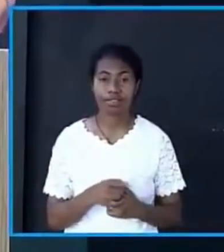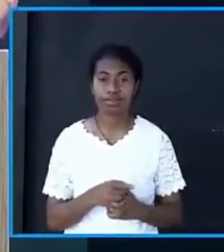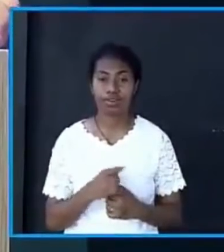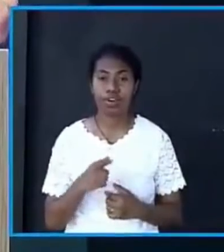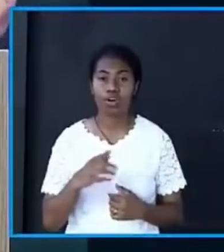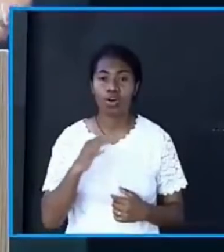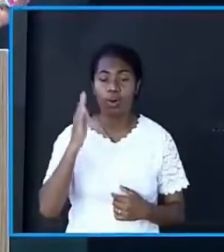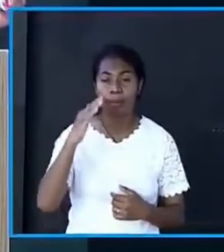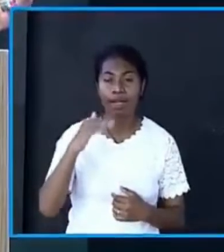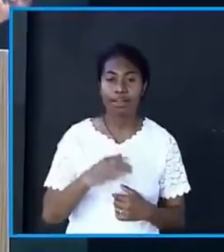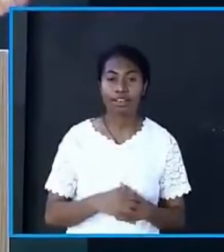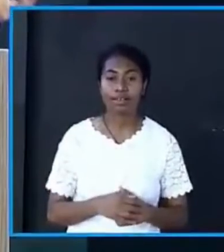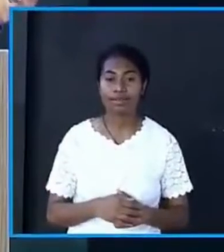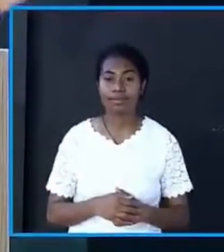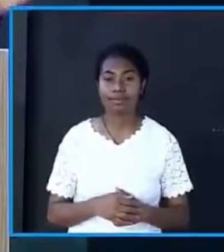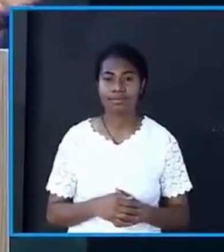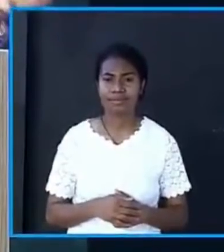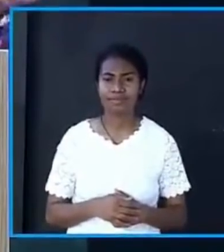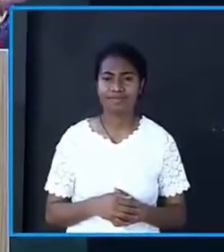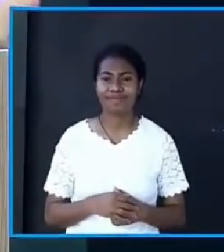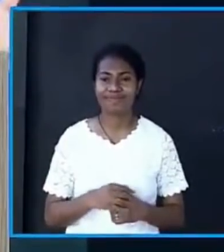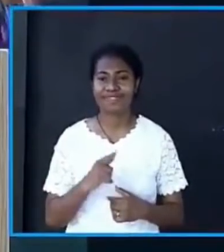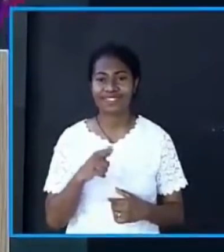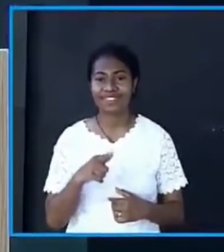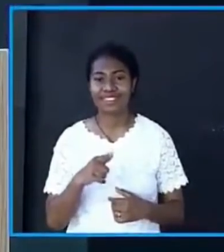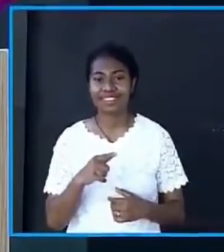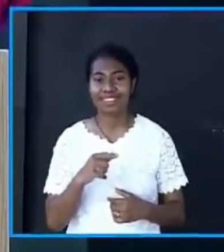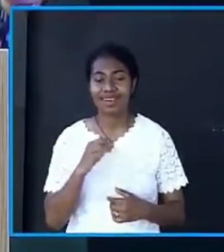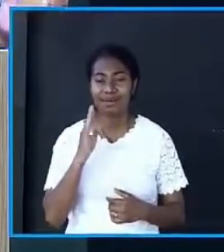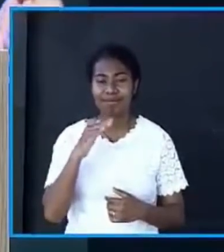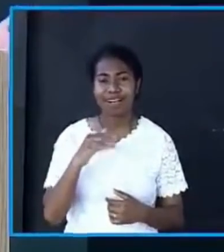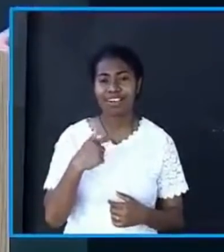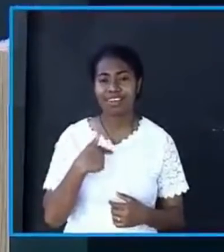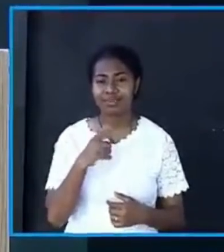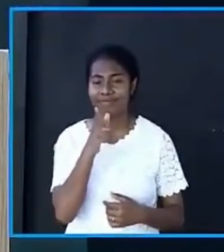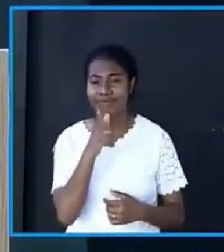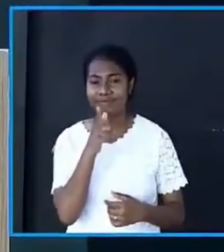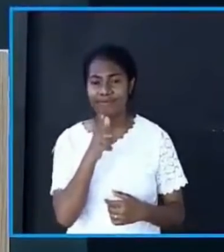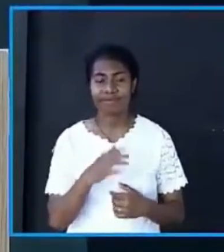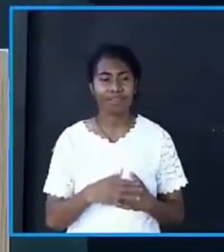lowbat tabel Om bales mama mama Puncak